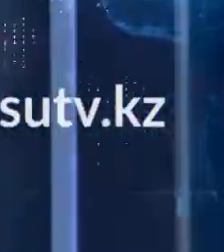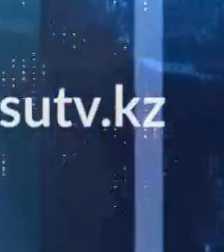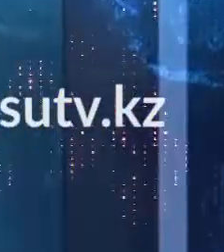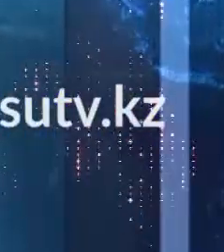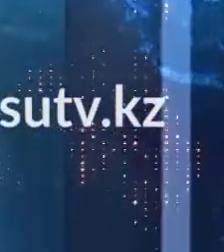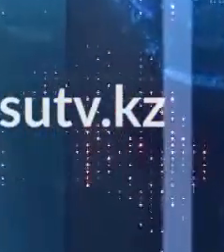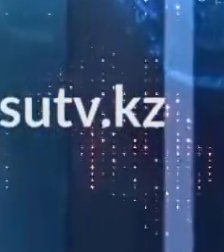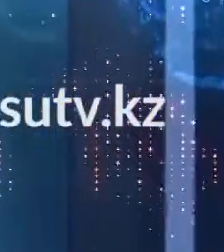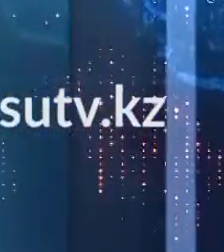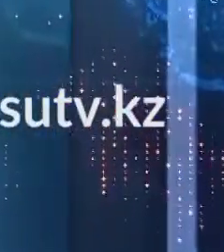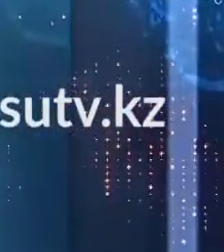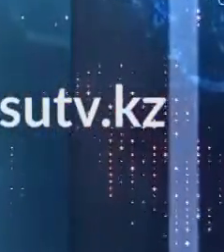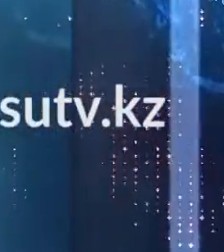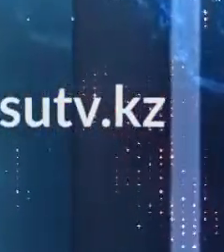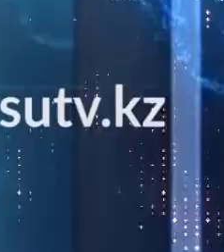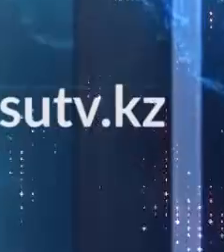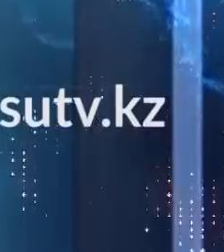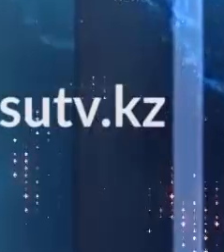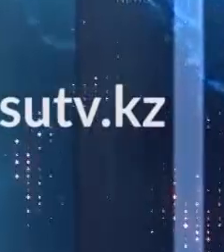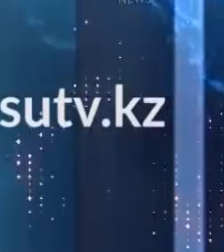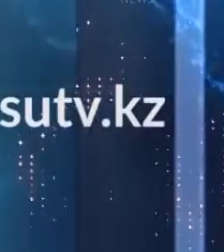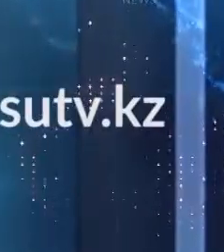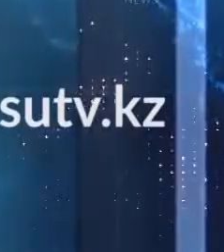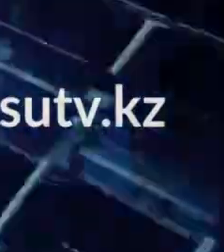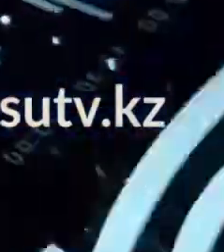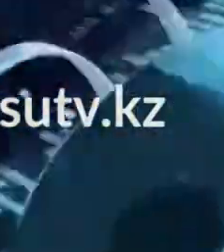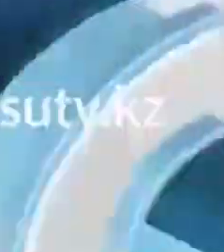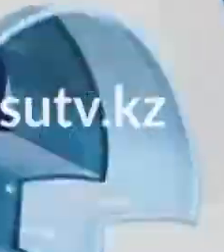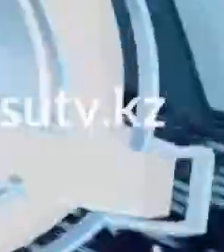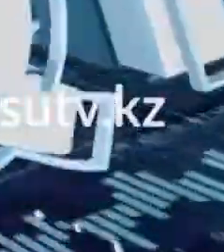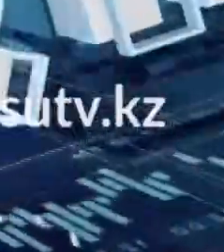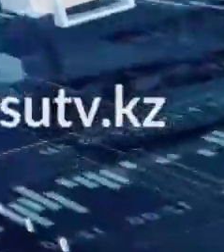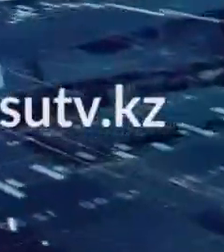Мадина Берікқызы, Абылай Құттықбай, Жетісу телеарнасы.